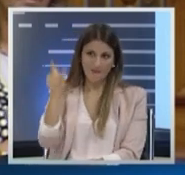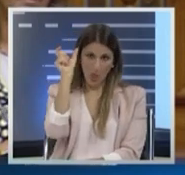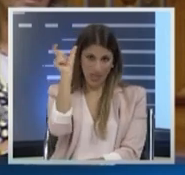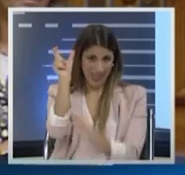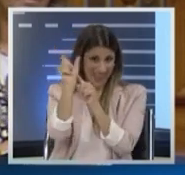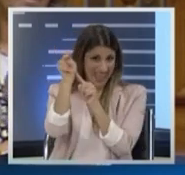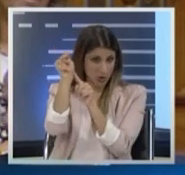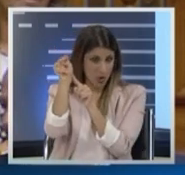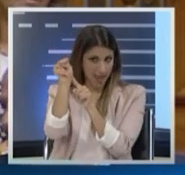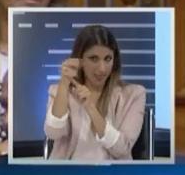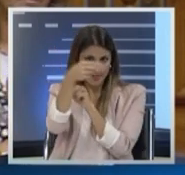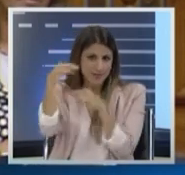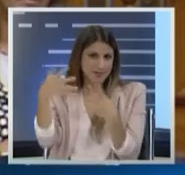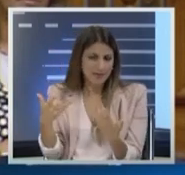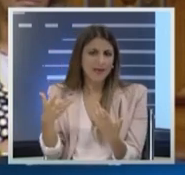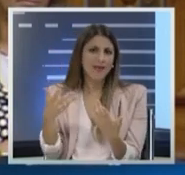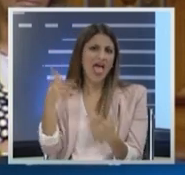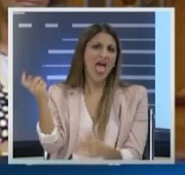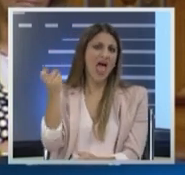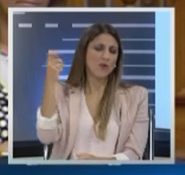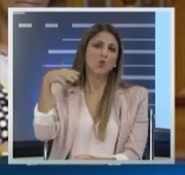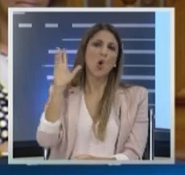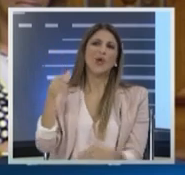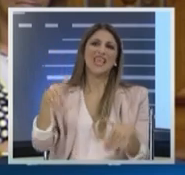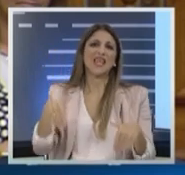έχω τίποτα άλλο να πω από το να επαναλάβω